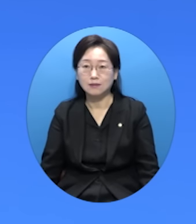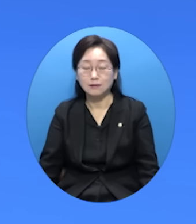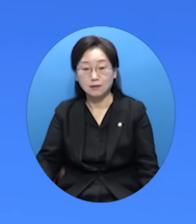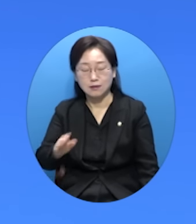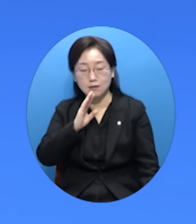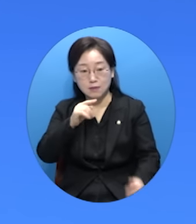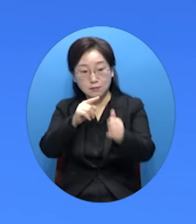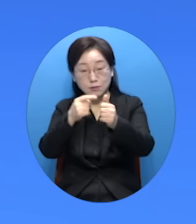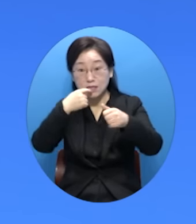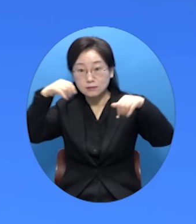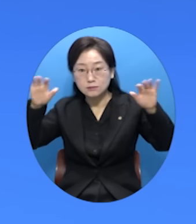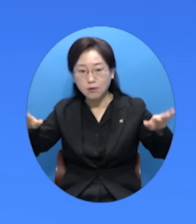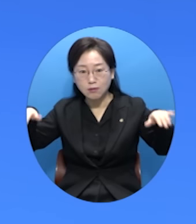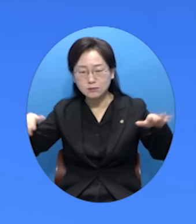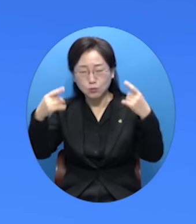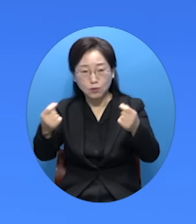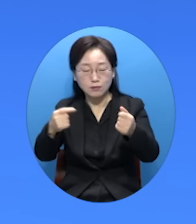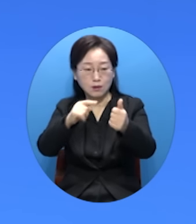천사도 그런 천사가 없어요 완전히